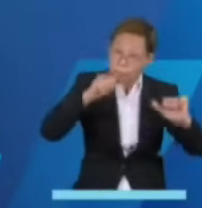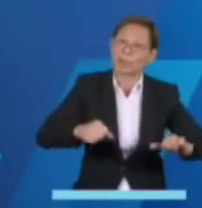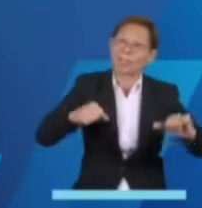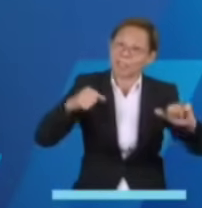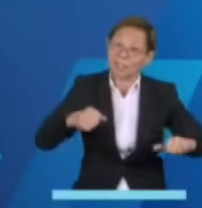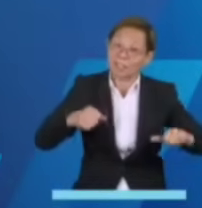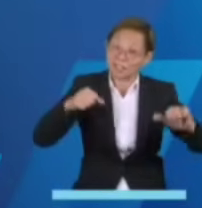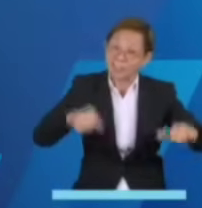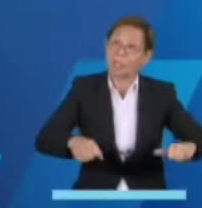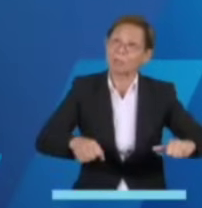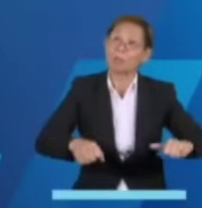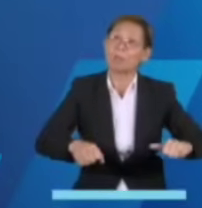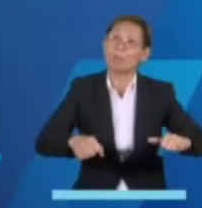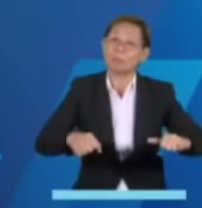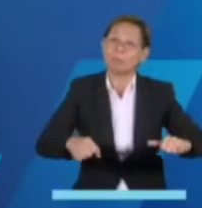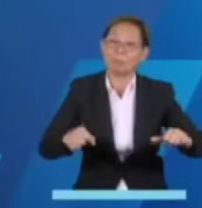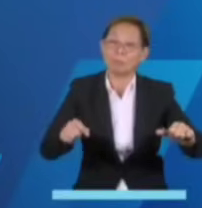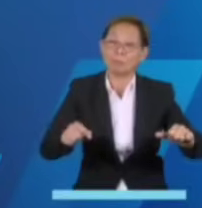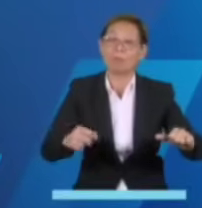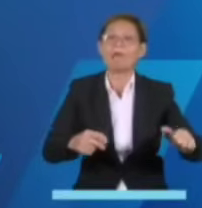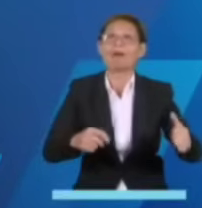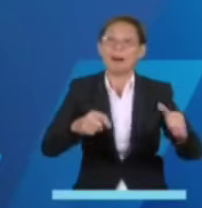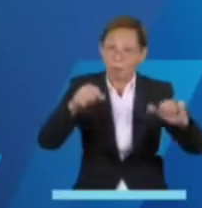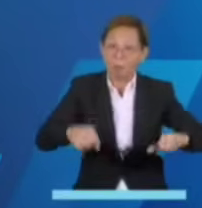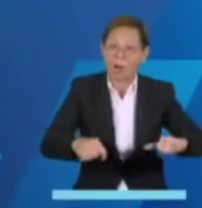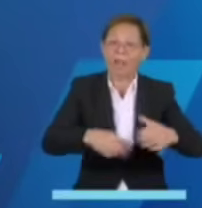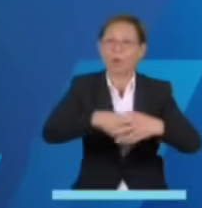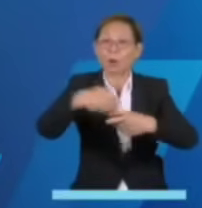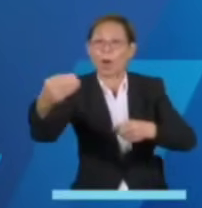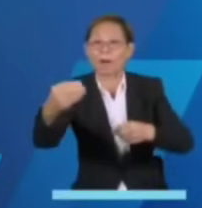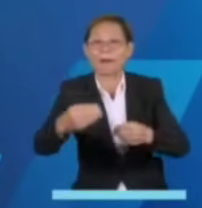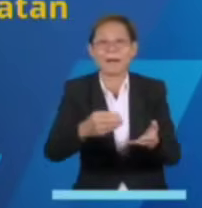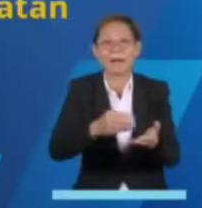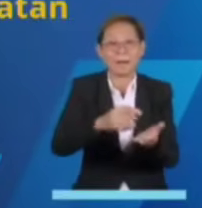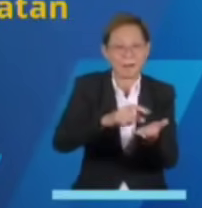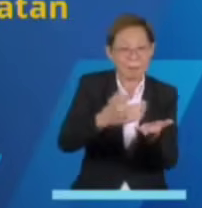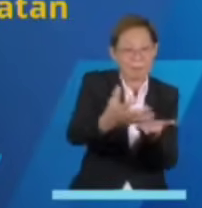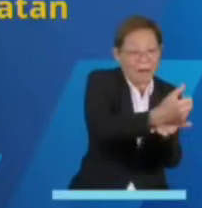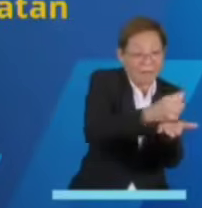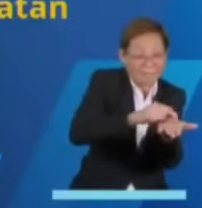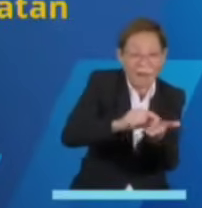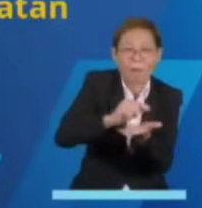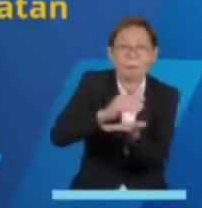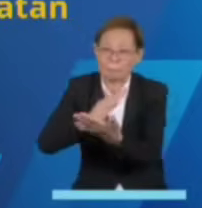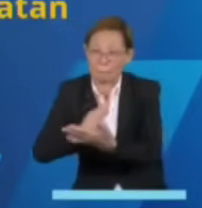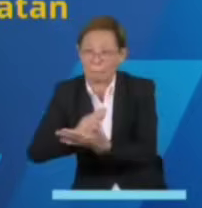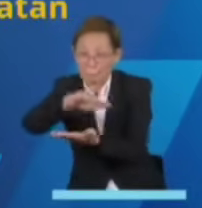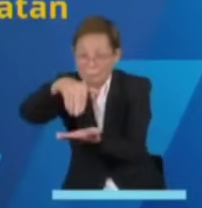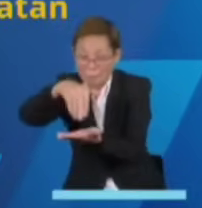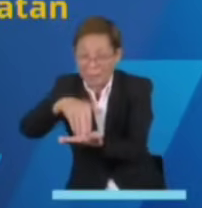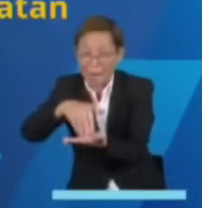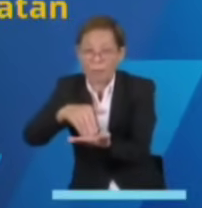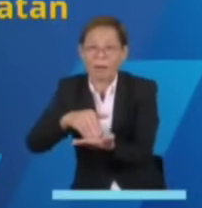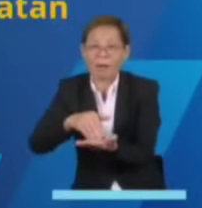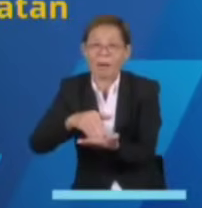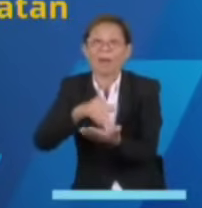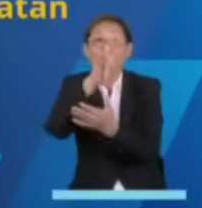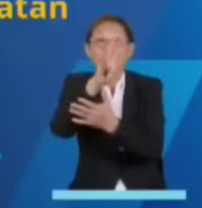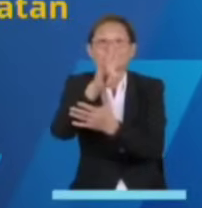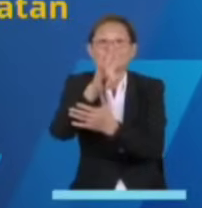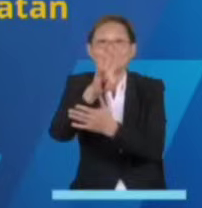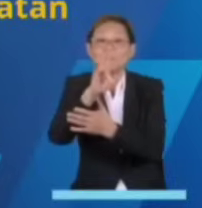dari kencah perangkap pendapatan menengah dan seterusnya mencapai 7 penanda aras